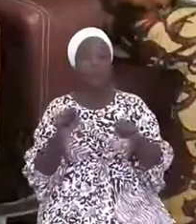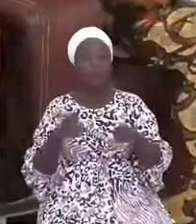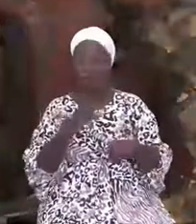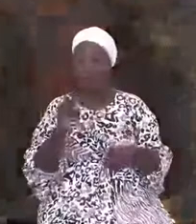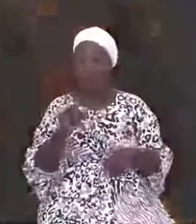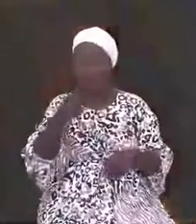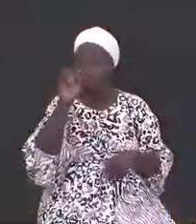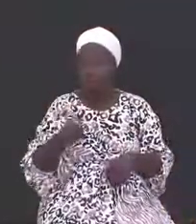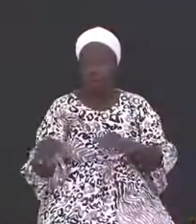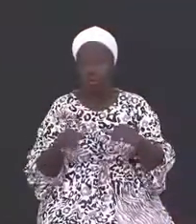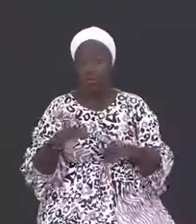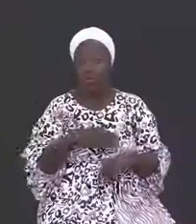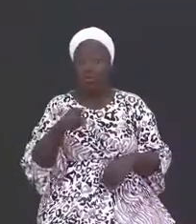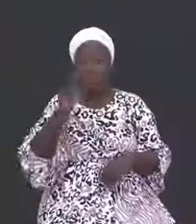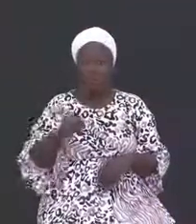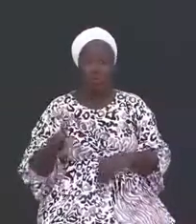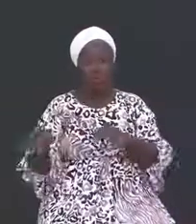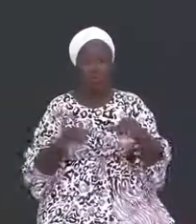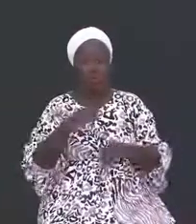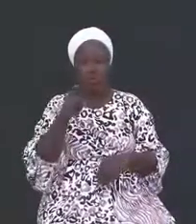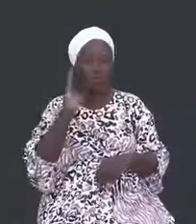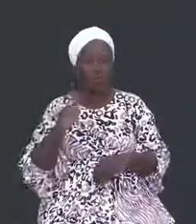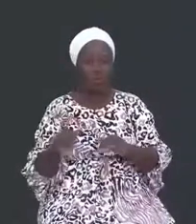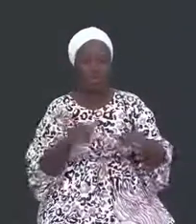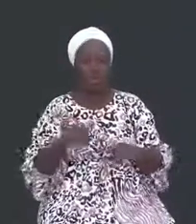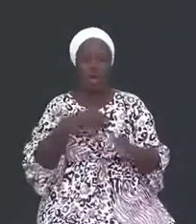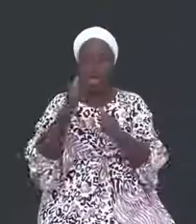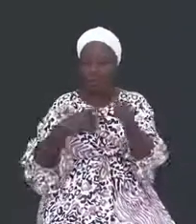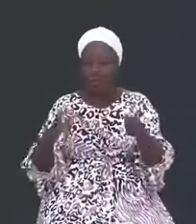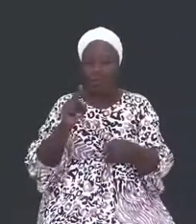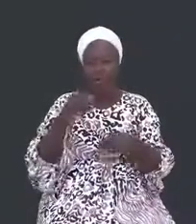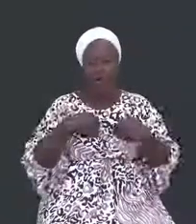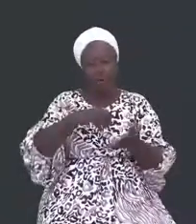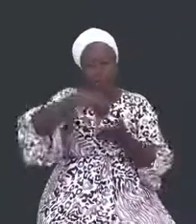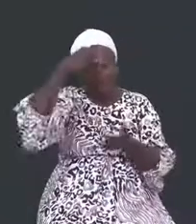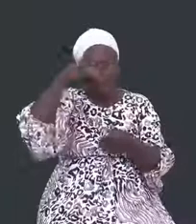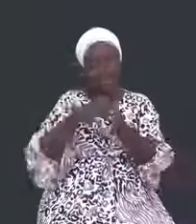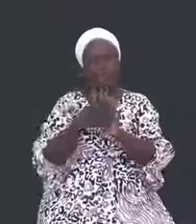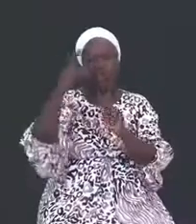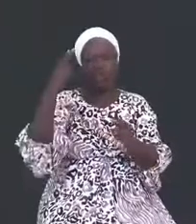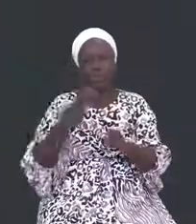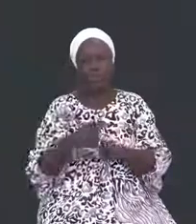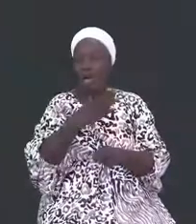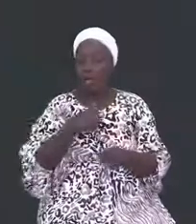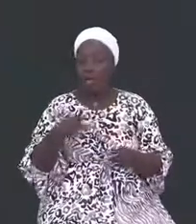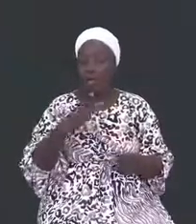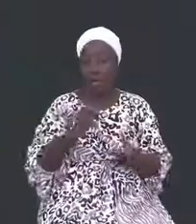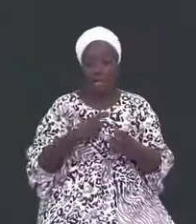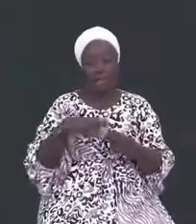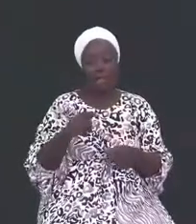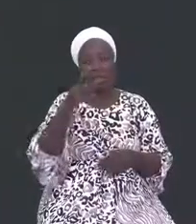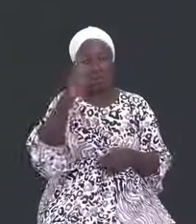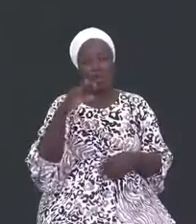peux faire, tu dois faire, tu feras tout ce que tu as appris. Et le Dieu de